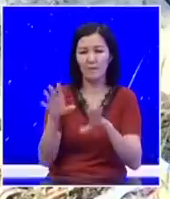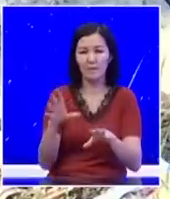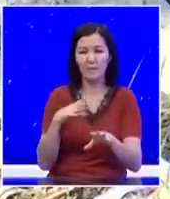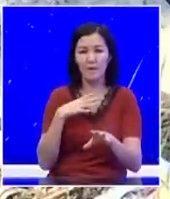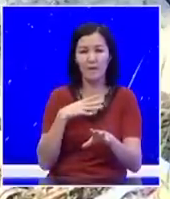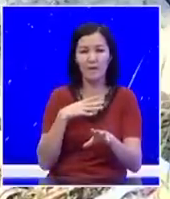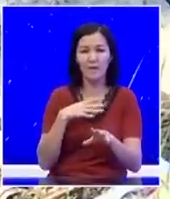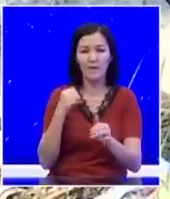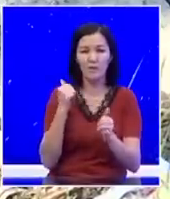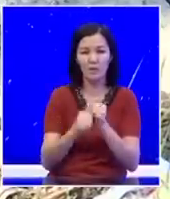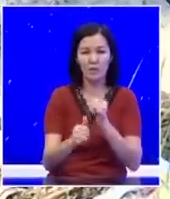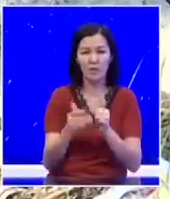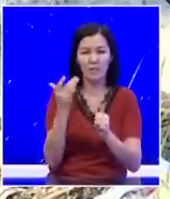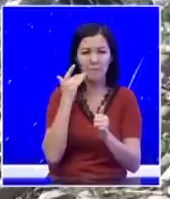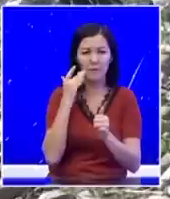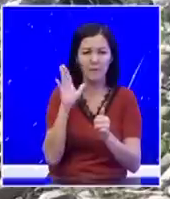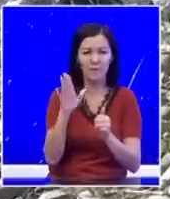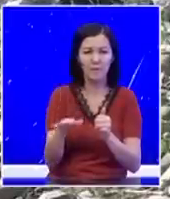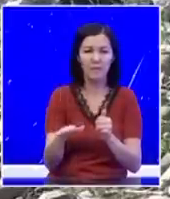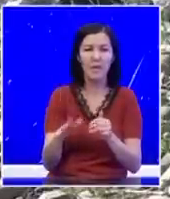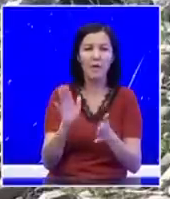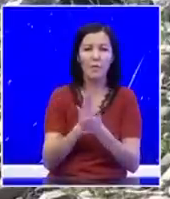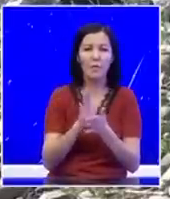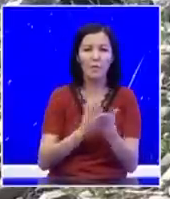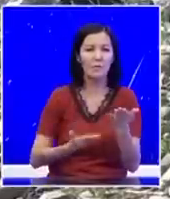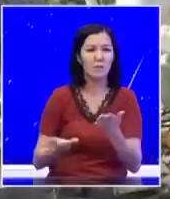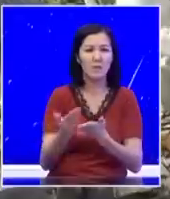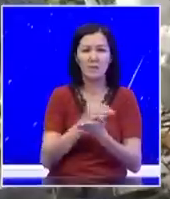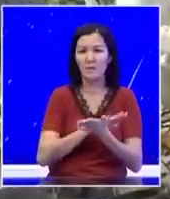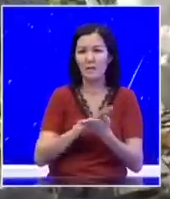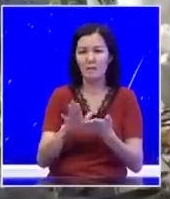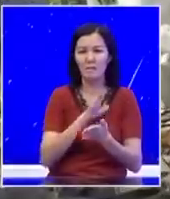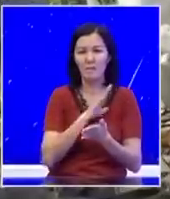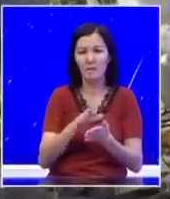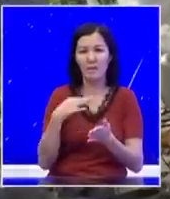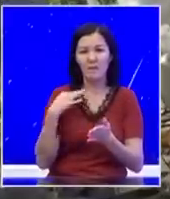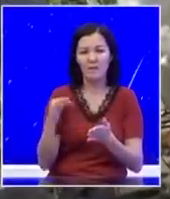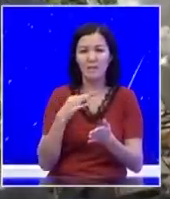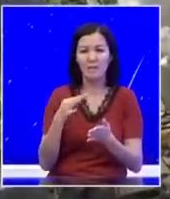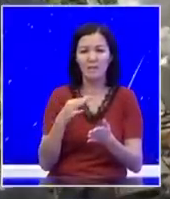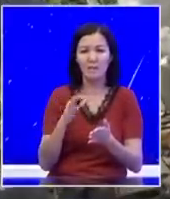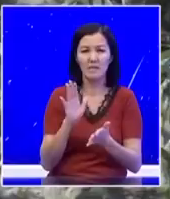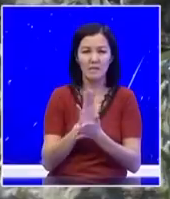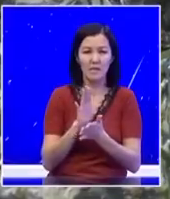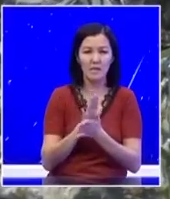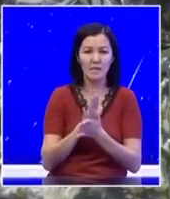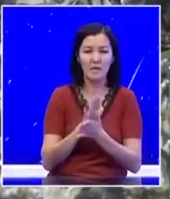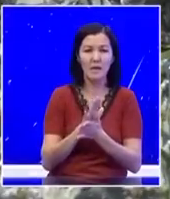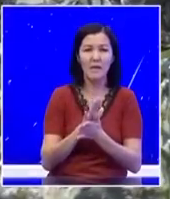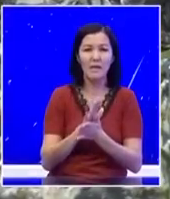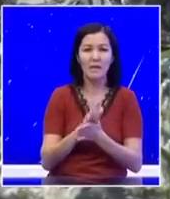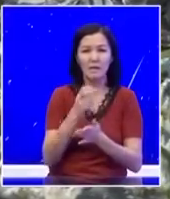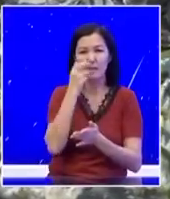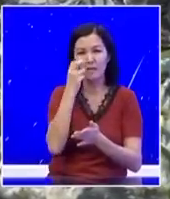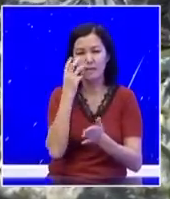Жиі кездесетін құбылыс. Жиналған қоқыс дер кезінде шығарылмайды. Адамдардың салғырттығы, салақтығы. Кесірінен айналасы